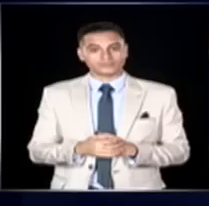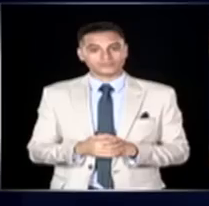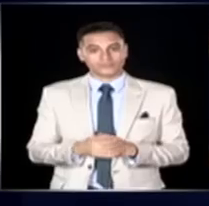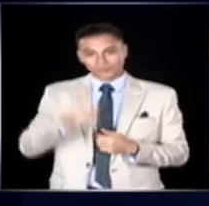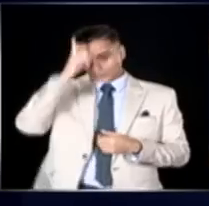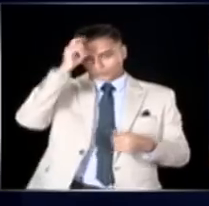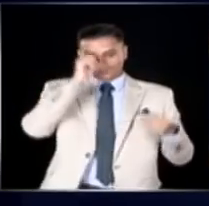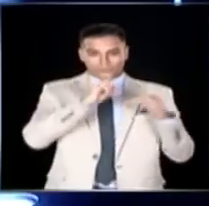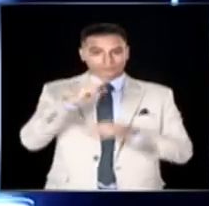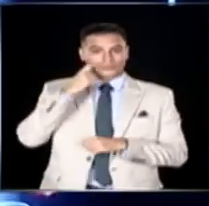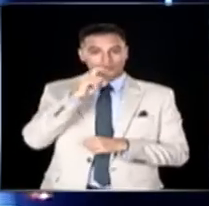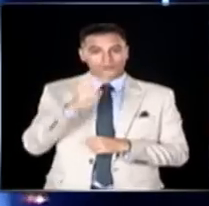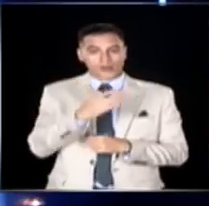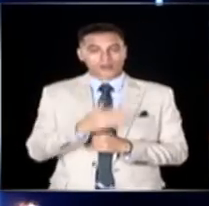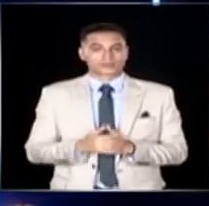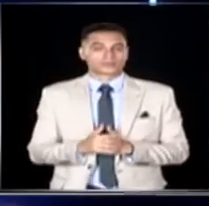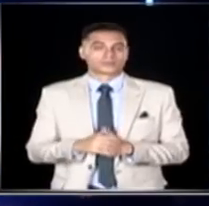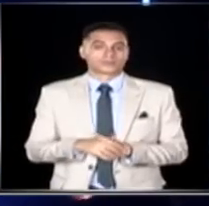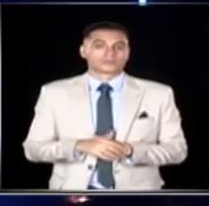طبعا. علوم. والسؤال هو